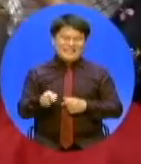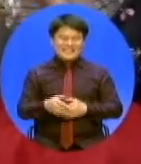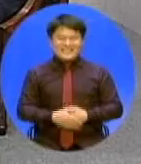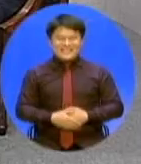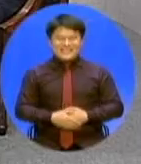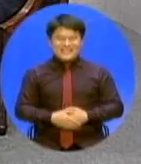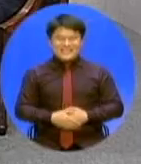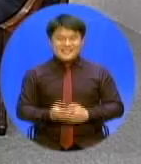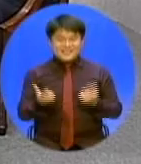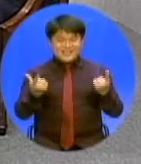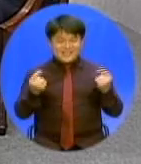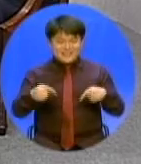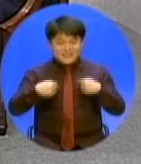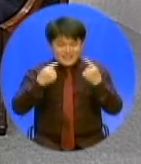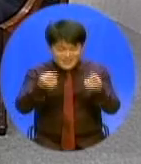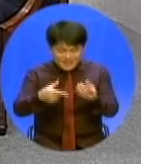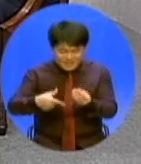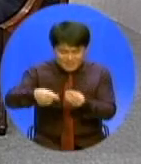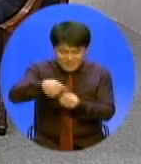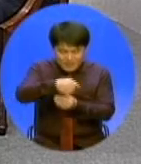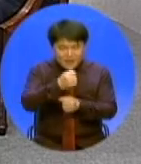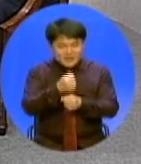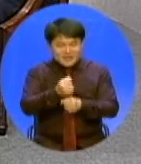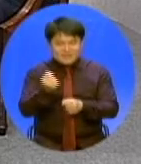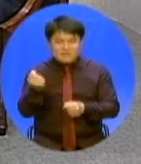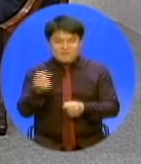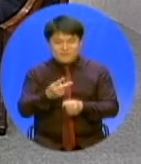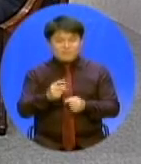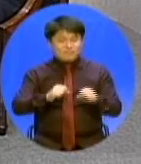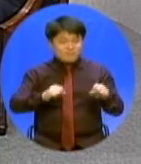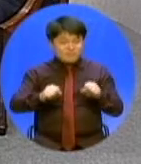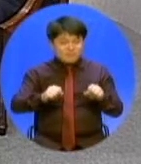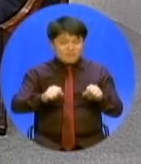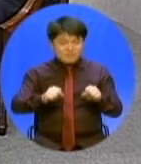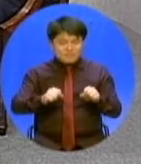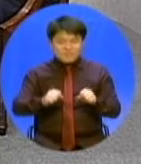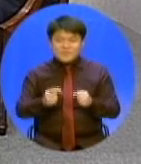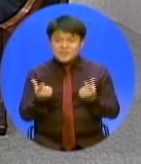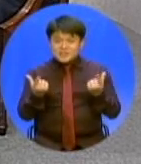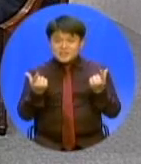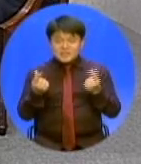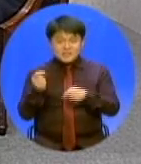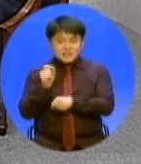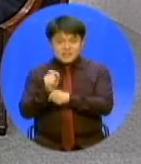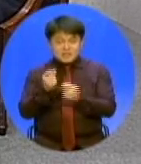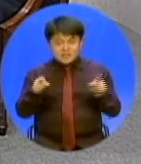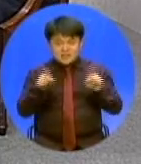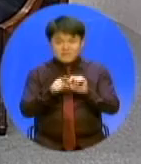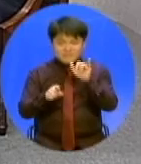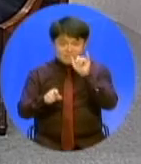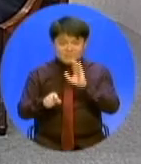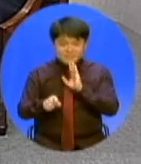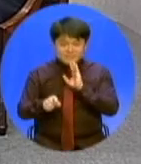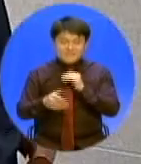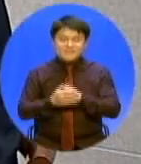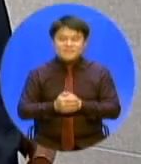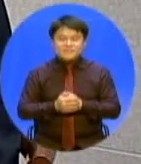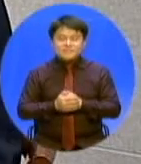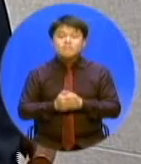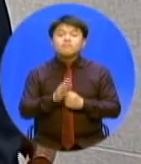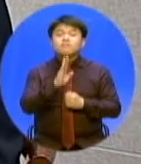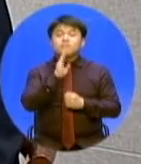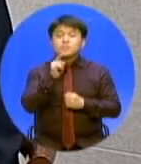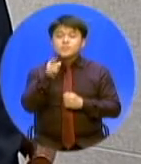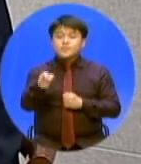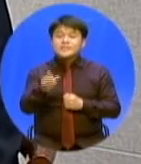이 같이 이렇게 참여해서 네. 만두도 빚고 이렇게 하는 이런 생활을 직원들도 같이 하지요. 예, 그래서 예. 저게 아마